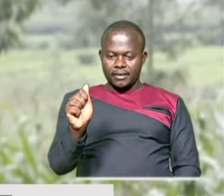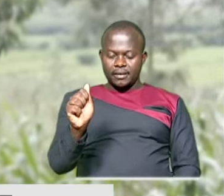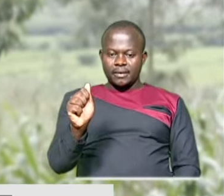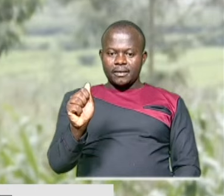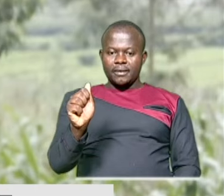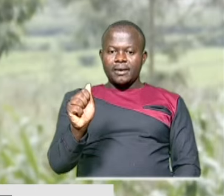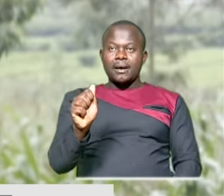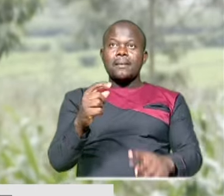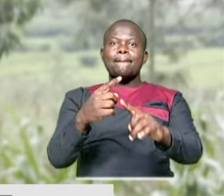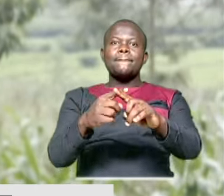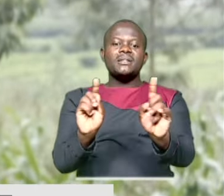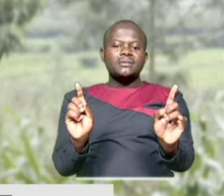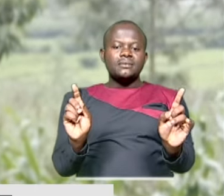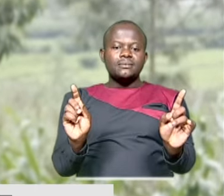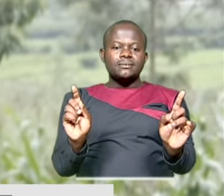Gusa